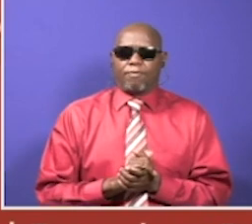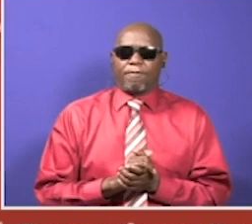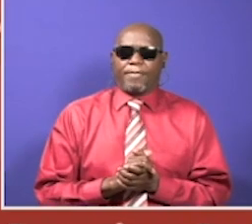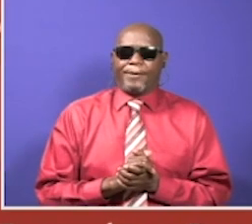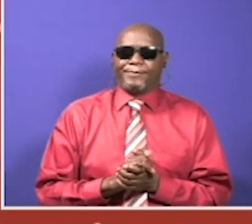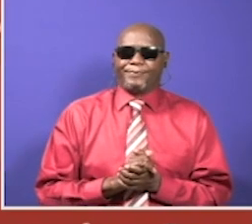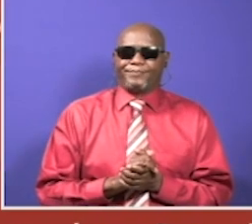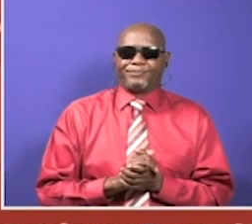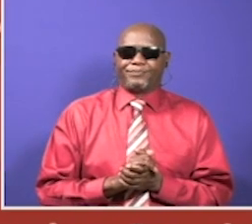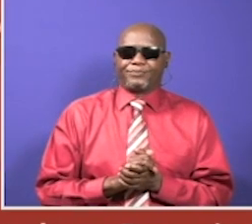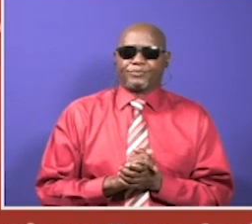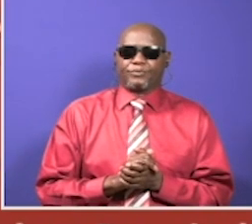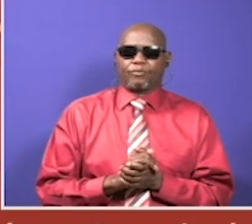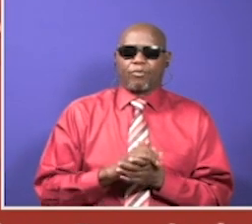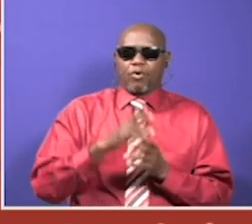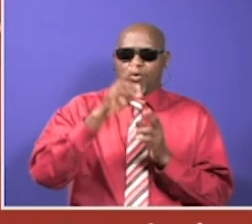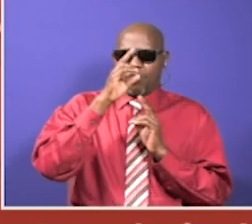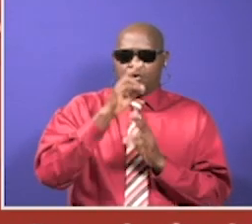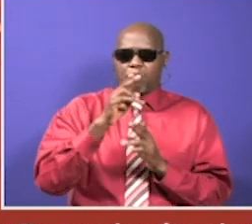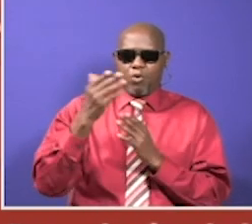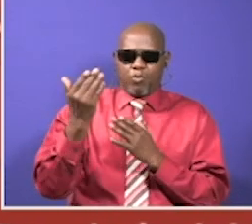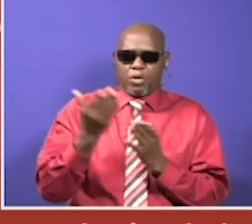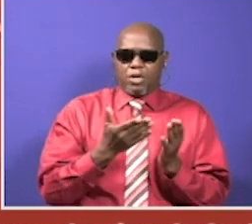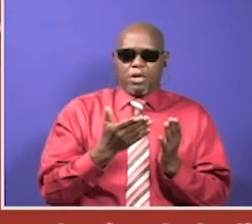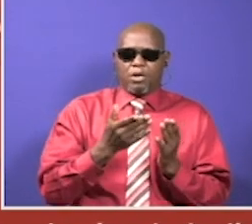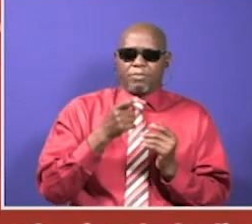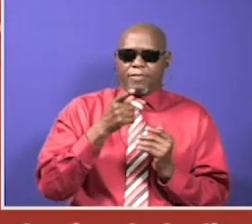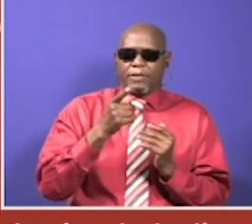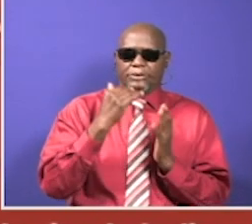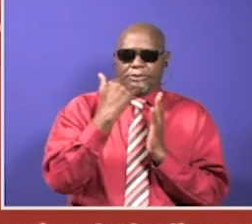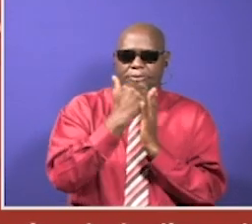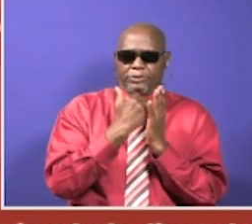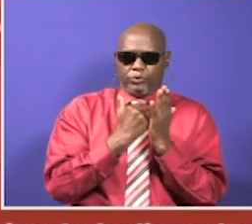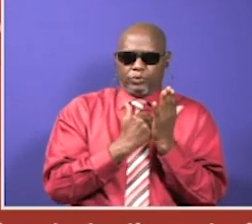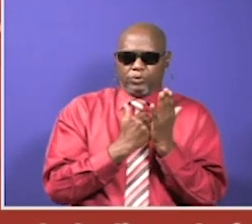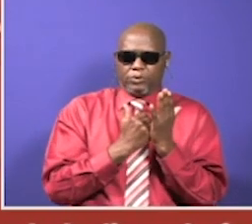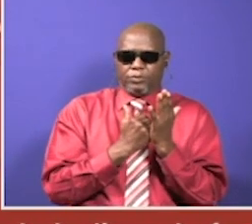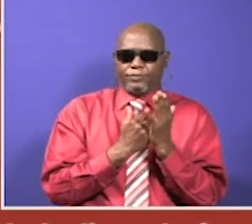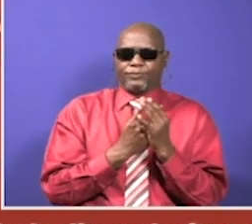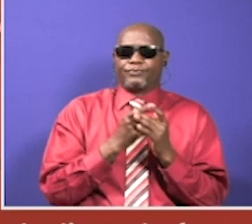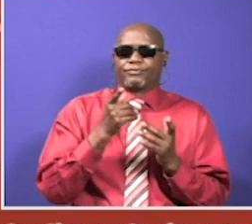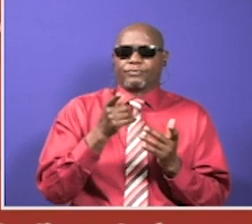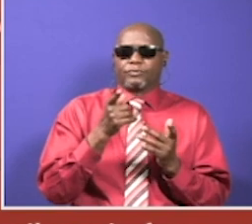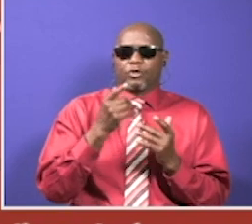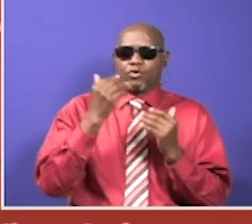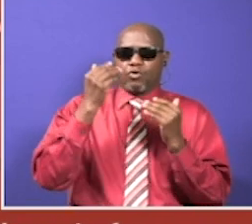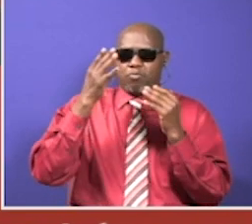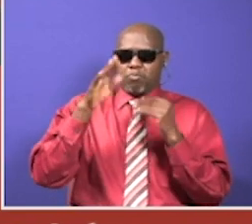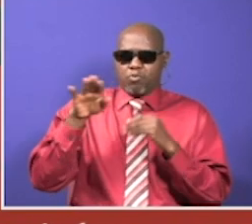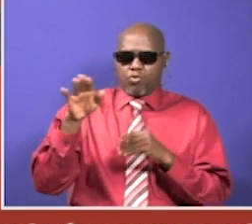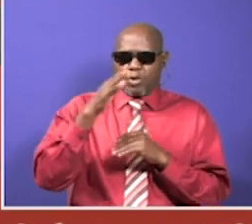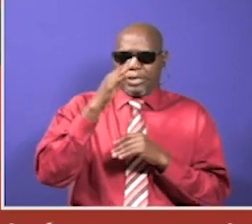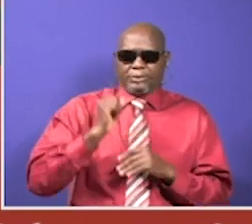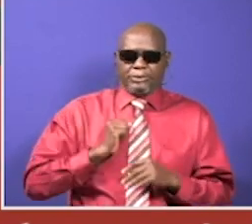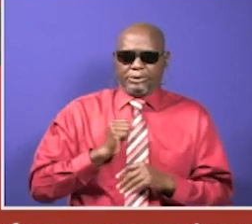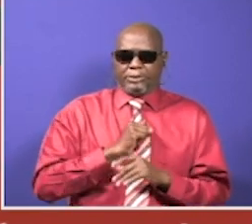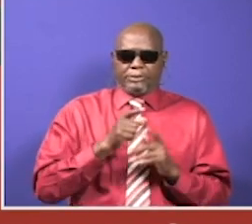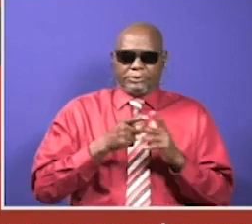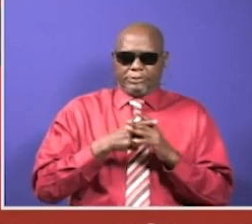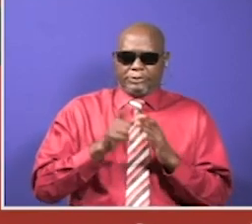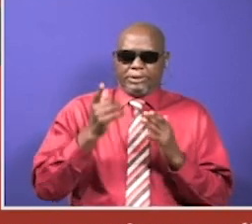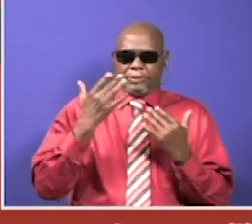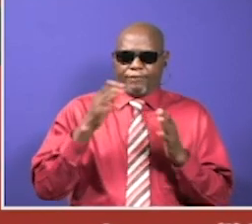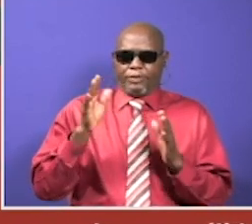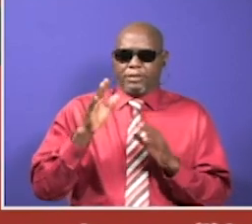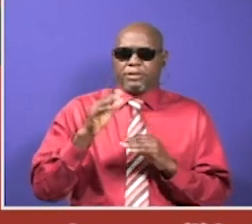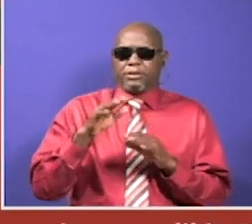Honorable senators, welcome back to this session. Bunge la seneti limeanza kusikiliza hoja ya kutimuliwa kwake mamlakani naibu gavana wa